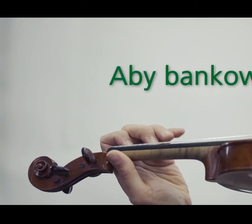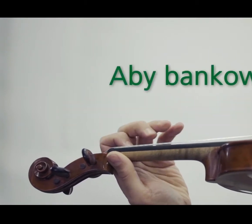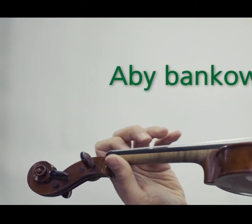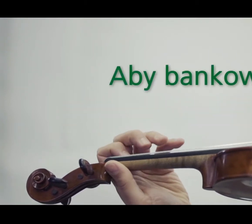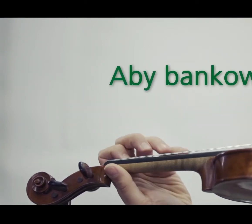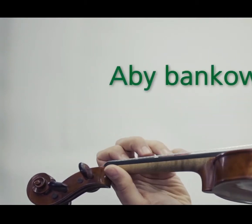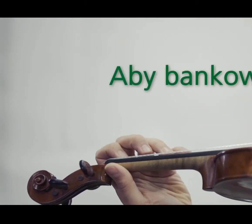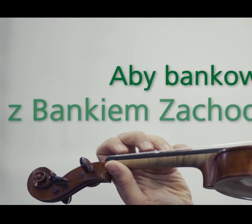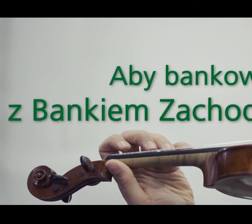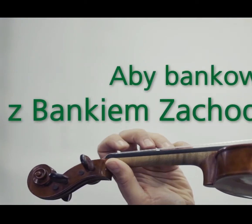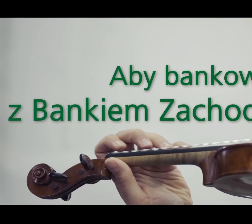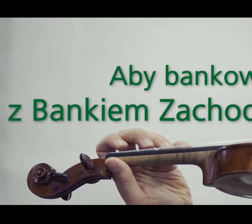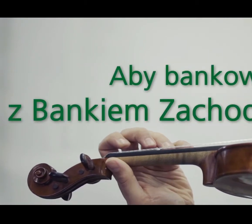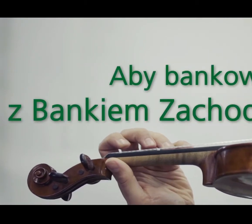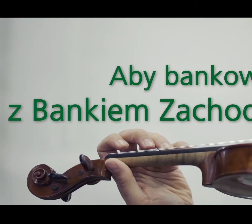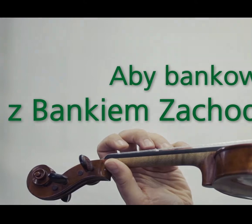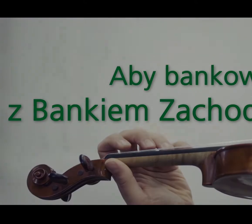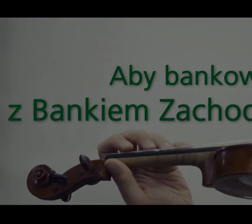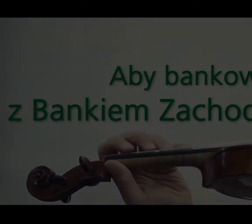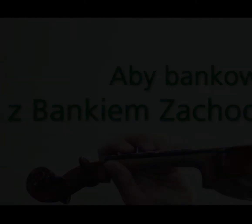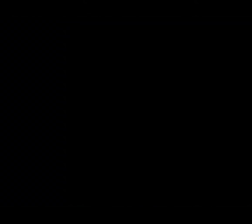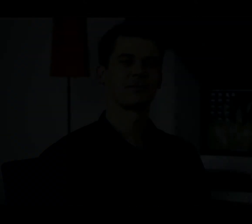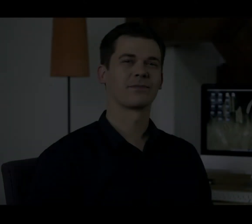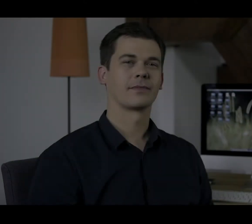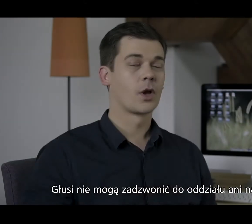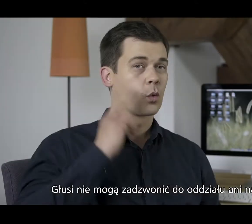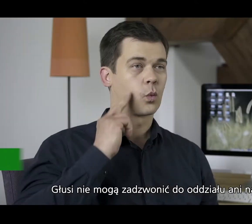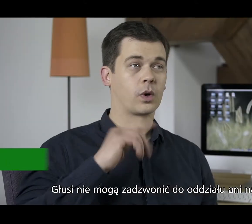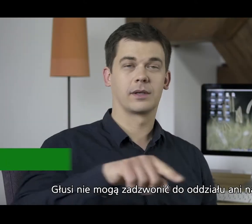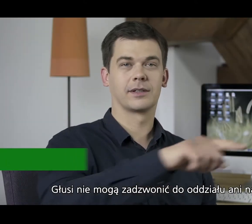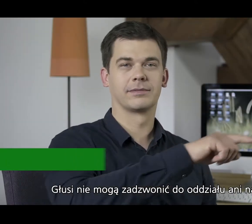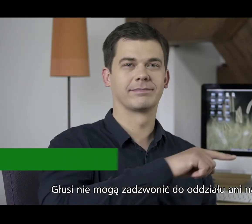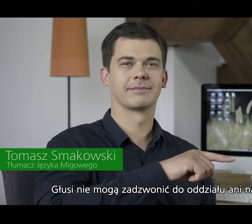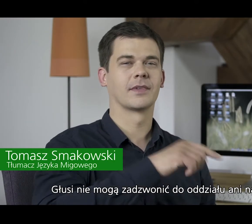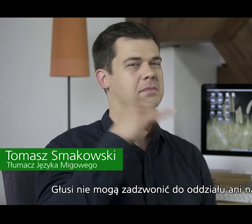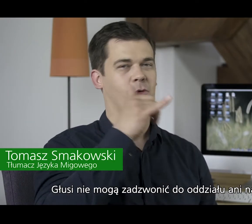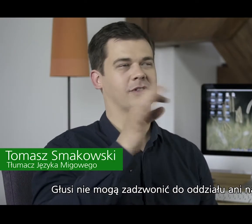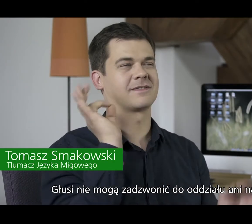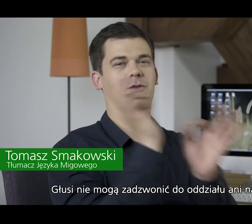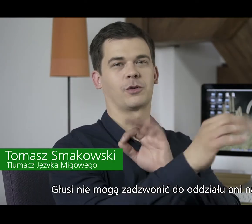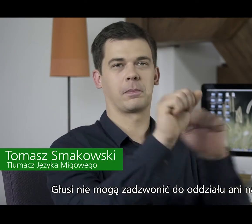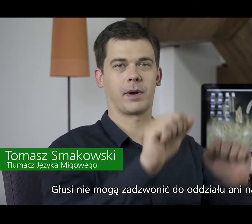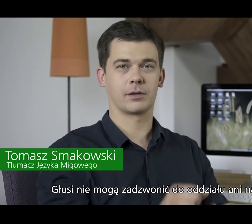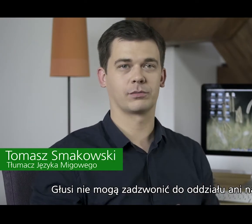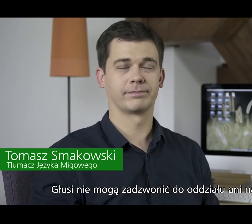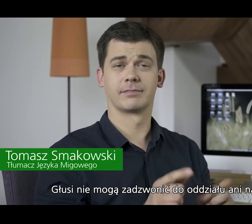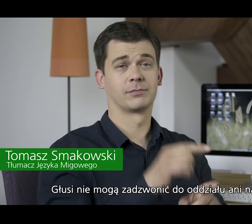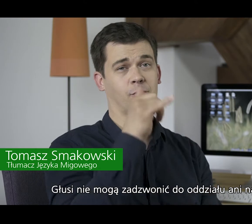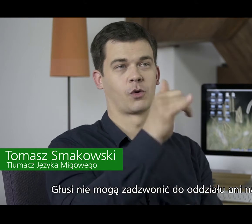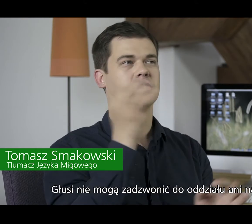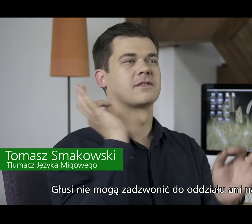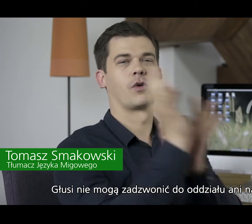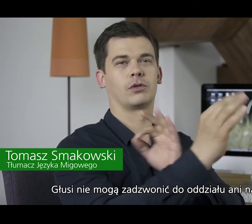powody, aby bankować z Bankiem Zachodnim WBK. Pierwszy powód wyjaśnia Tomasz Smakowski, tłumacz języka